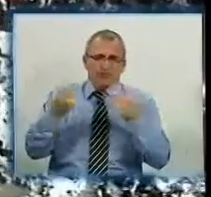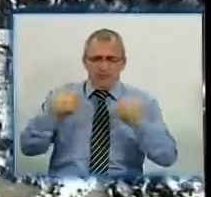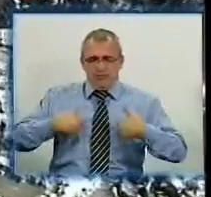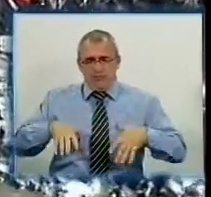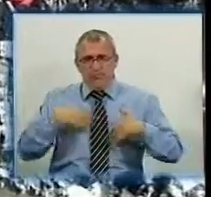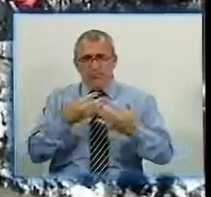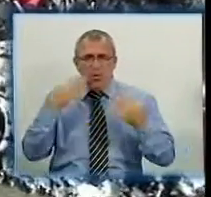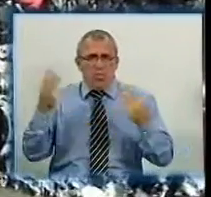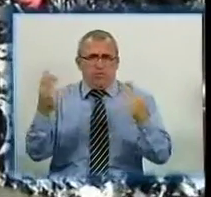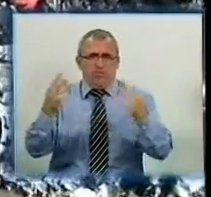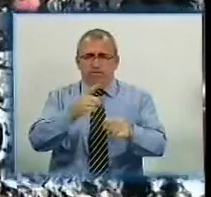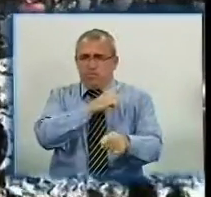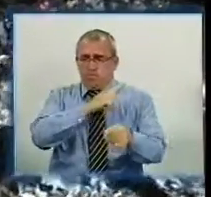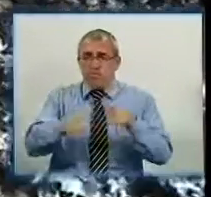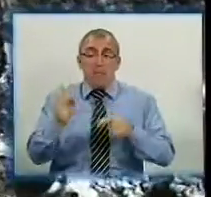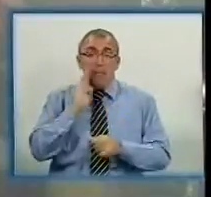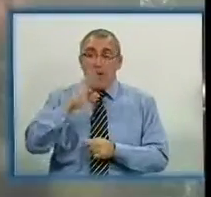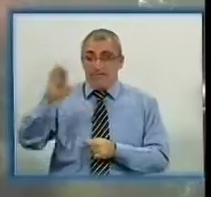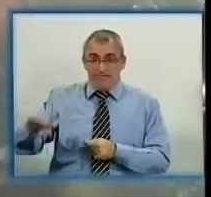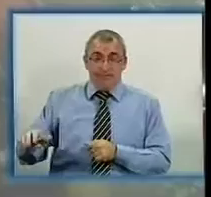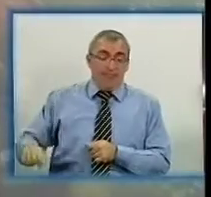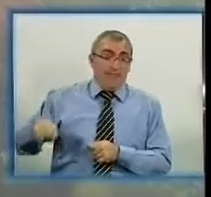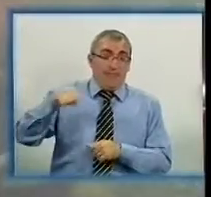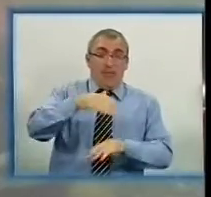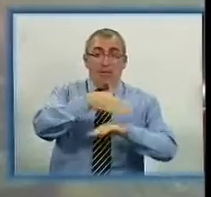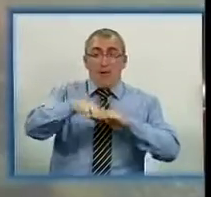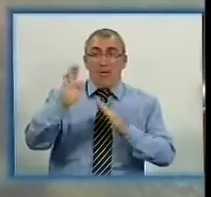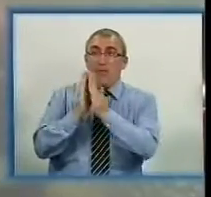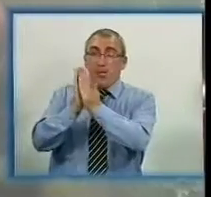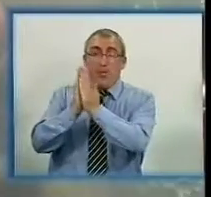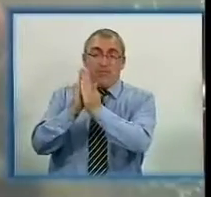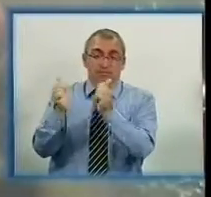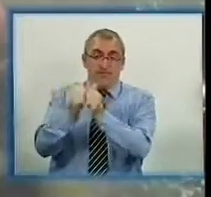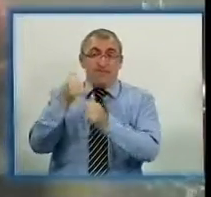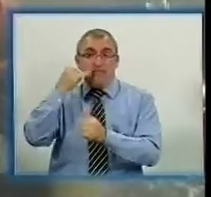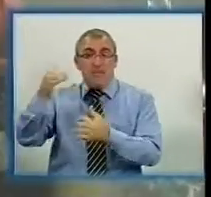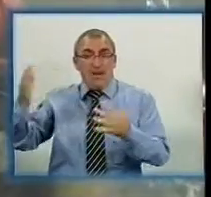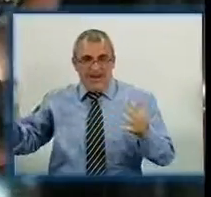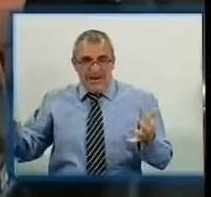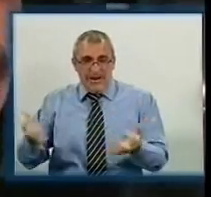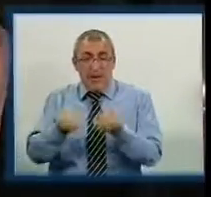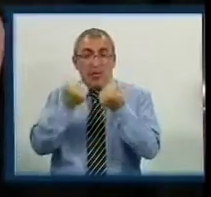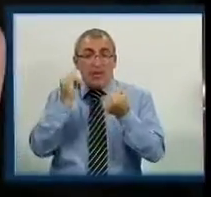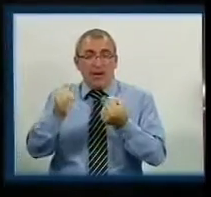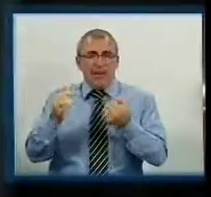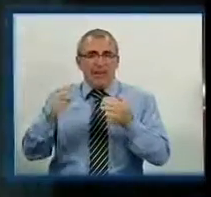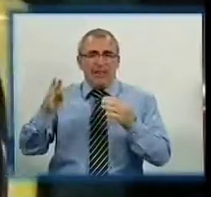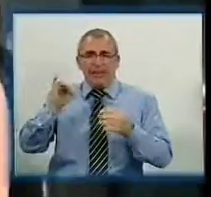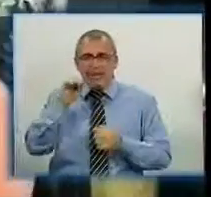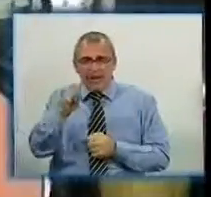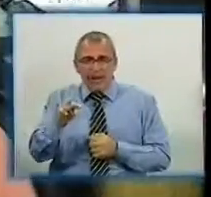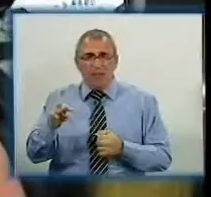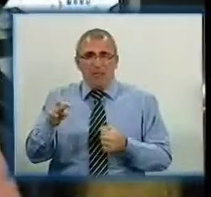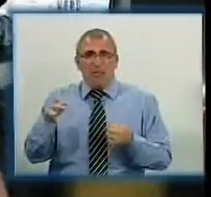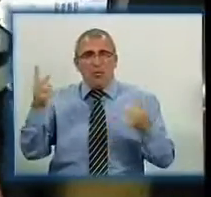полум'я швидко розповсюджується. Мати з донькою вибігли на вулицю і попросили сусідів викликати рятувальників. Через сильну задимленість допомоги